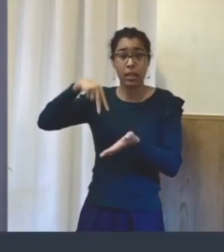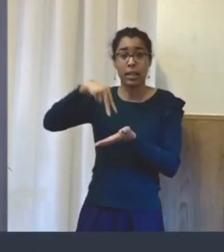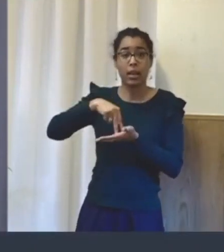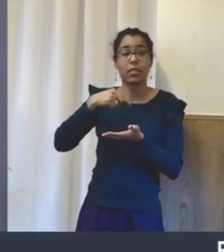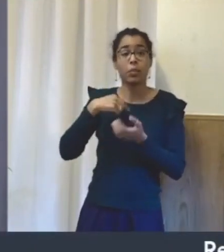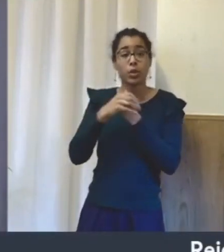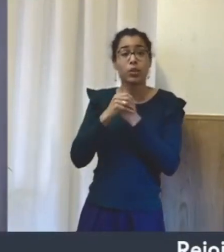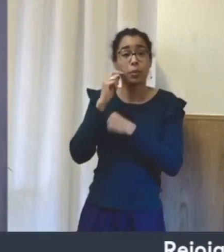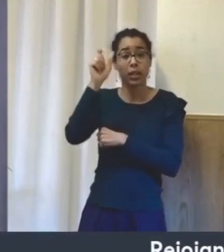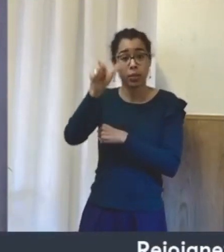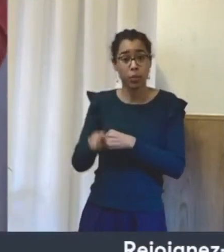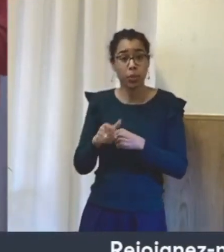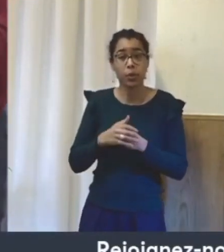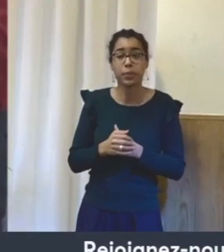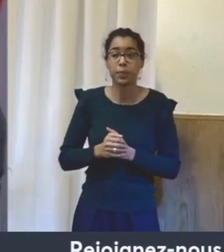Et je vais prier pour eux.